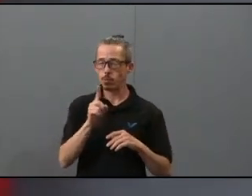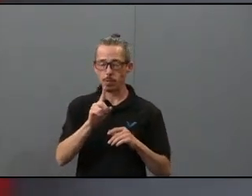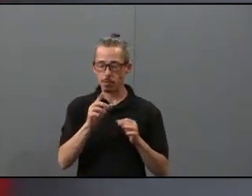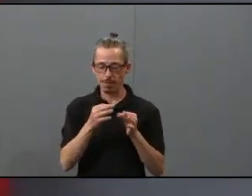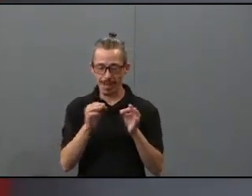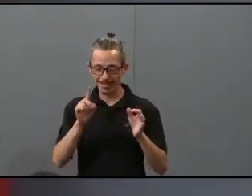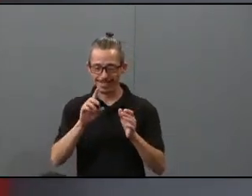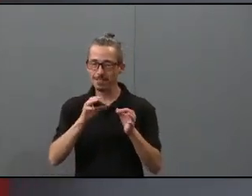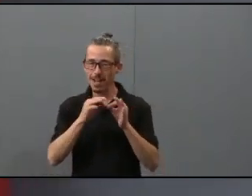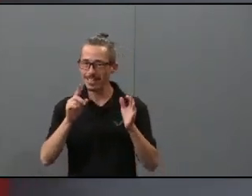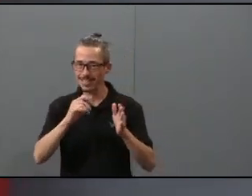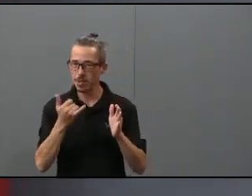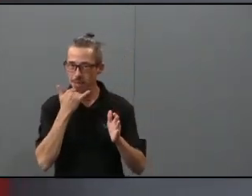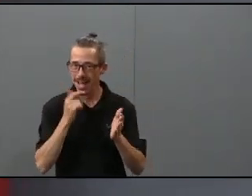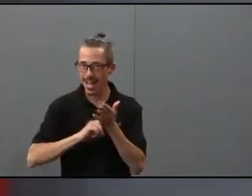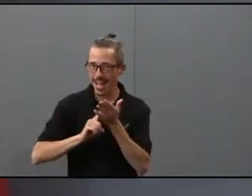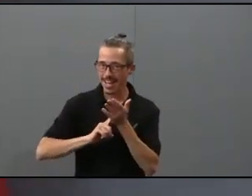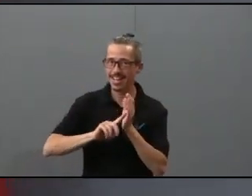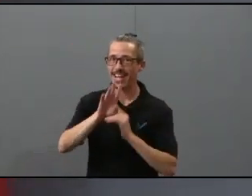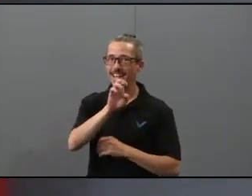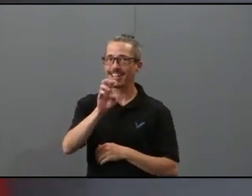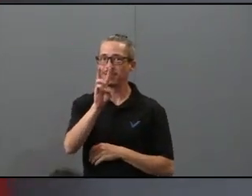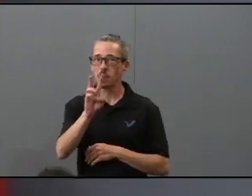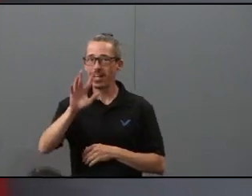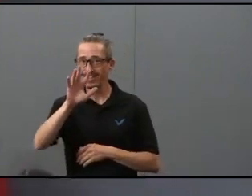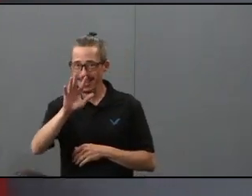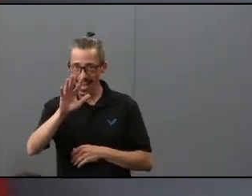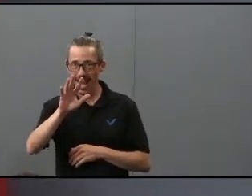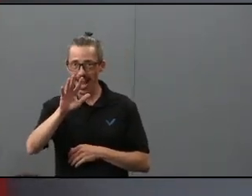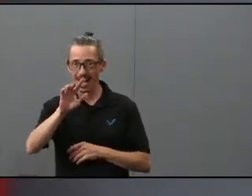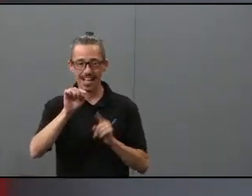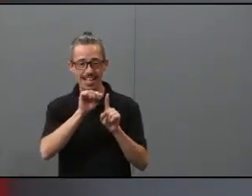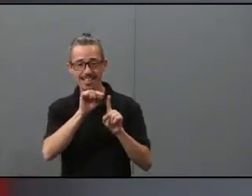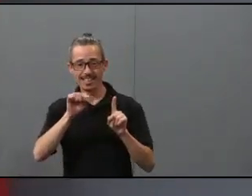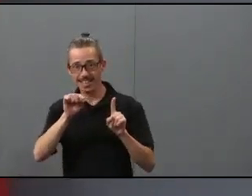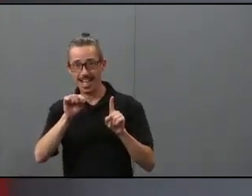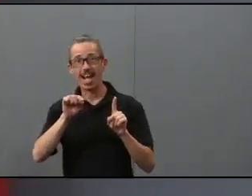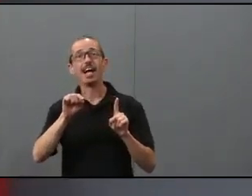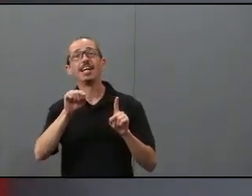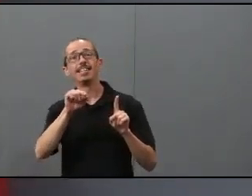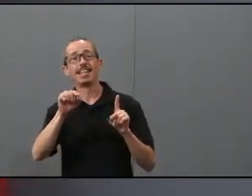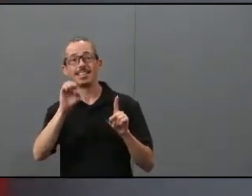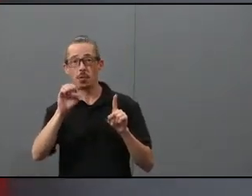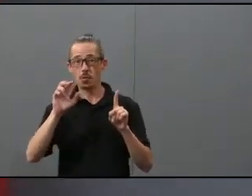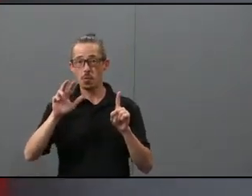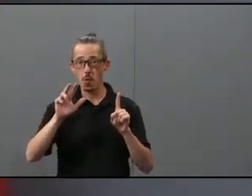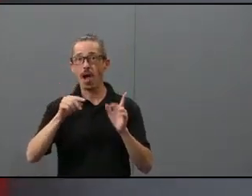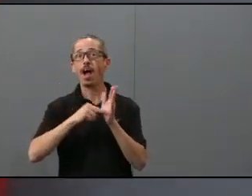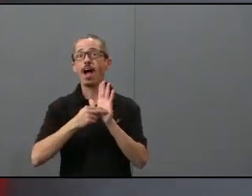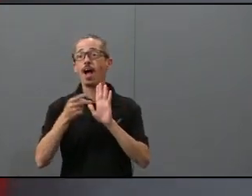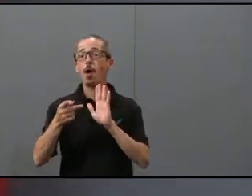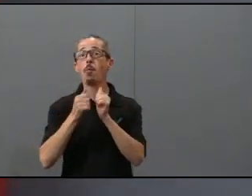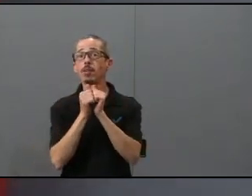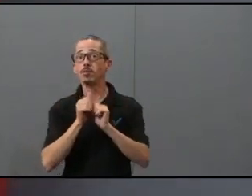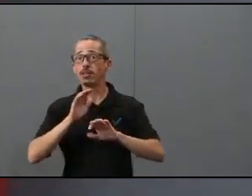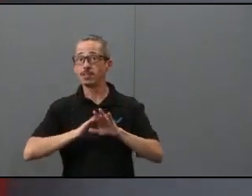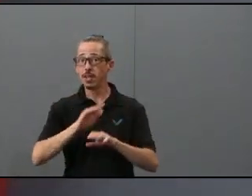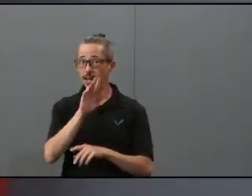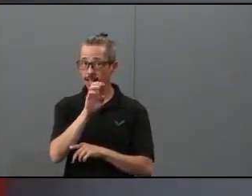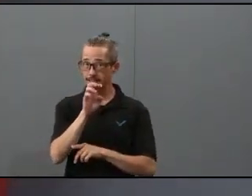625 c'est 465 voilà Ti 3 alors modifiant le règlement